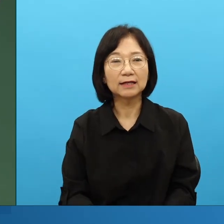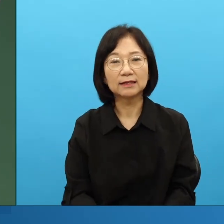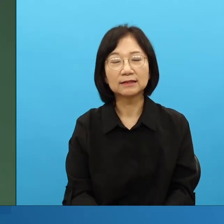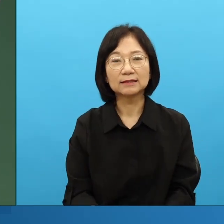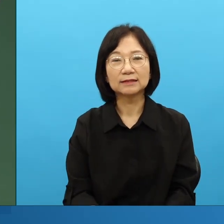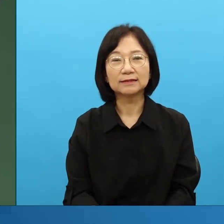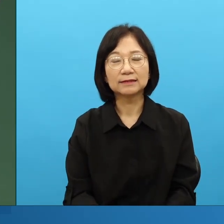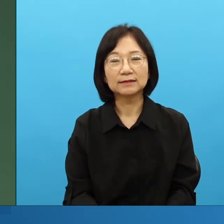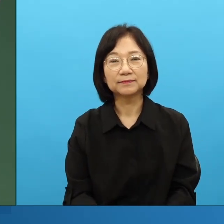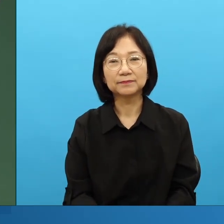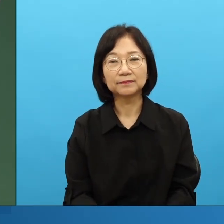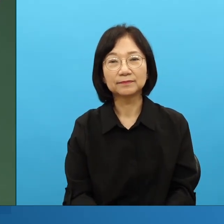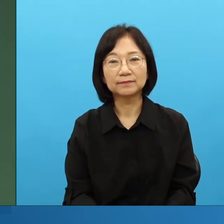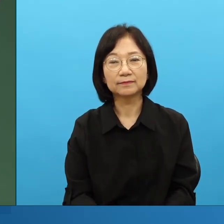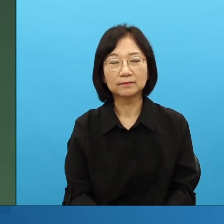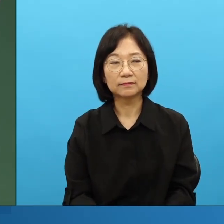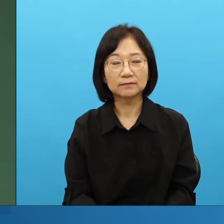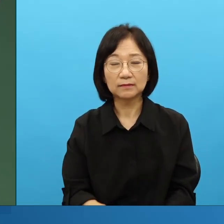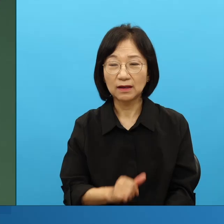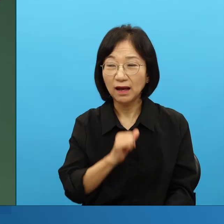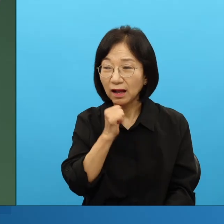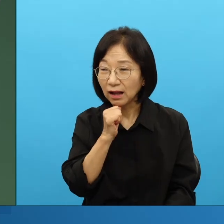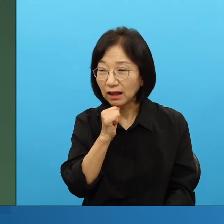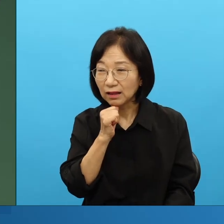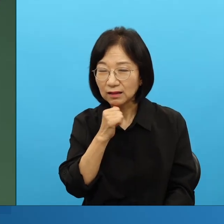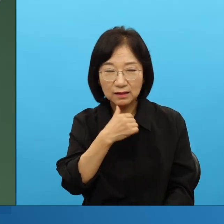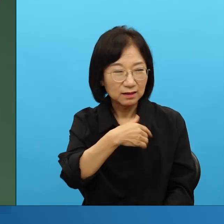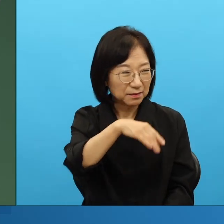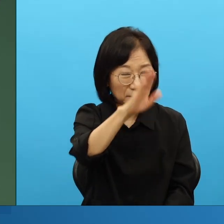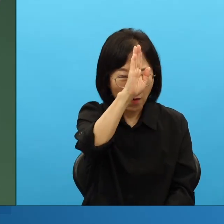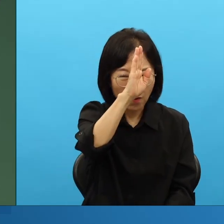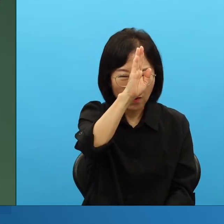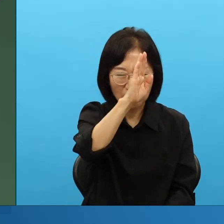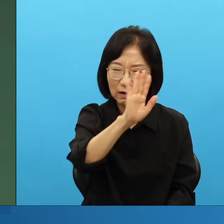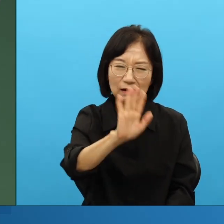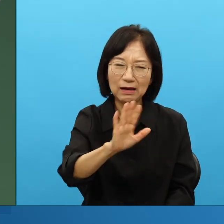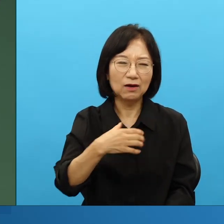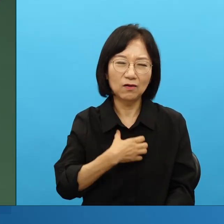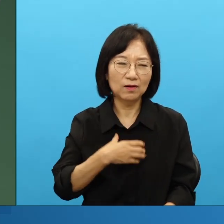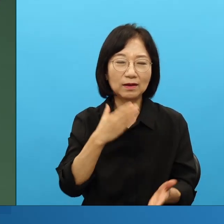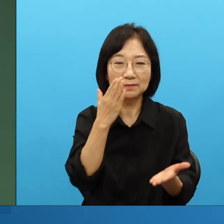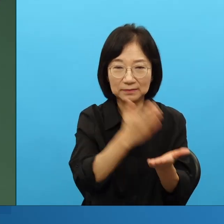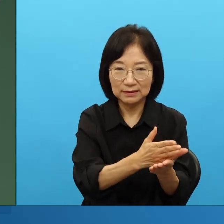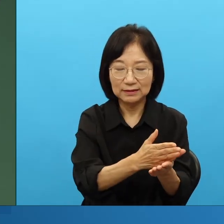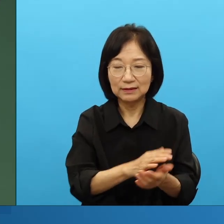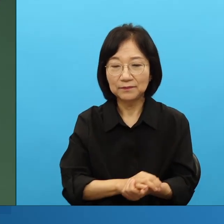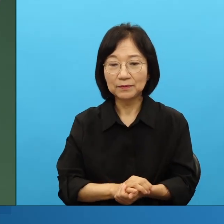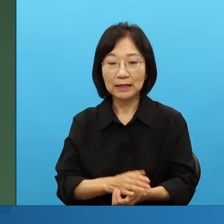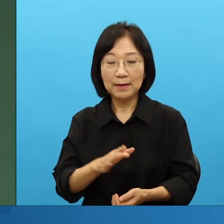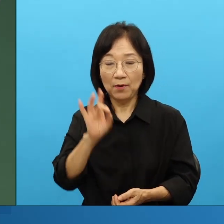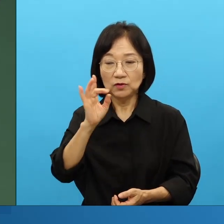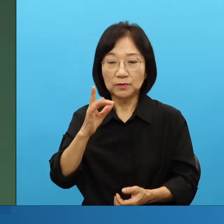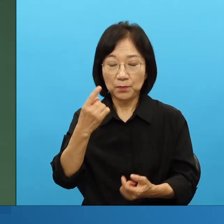겁니다.你们在这个时间里应该培养能够救活我自己的力量，才能做其他的。 어떤 면은 가난도 문제가 되지 않고 질병도 문제가 되지 않지요. 나를 살리는 힘이 있어야 되는 겁니다.